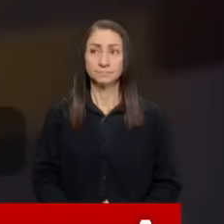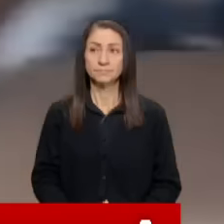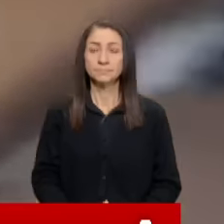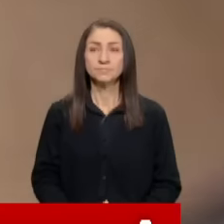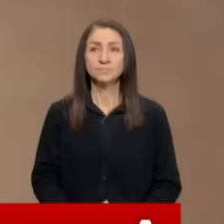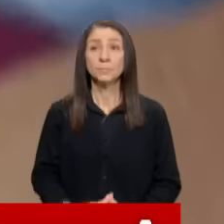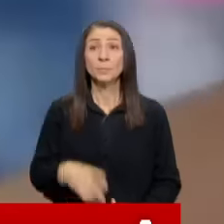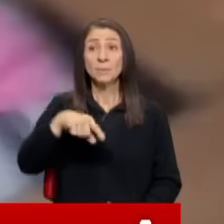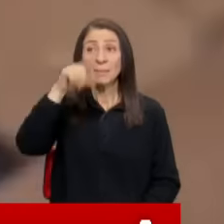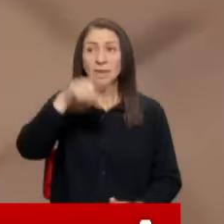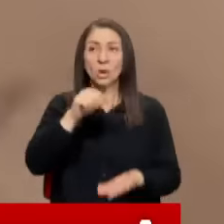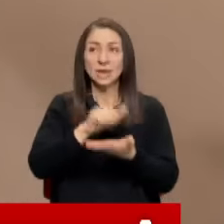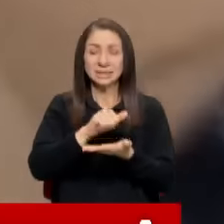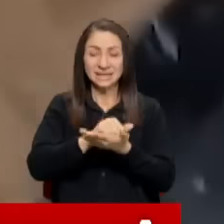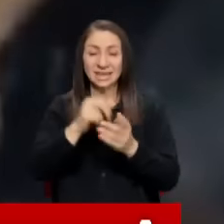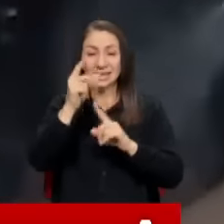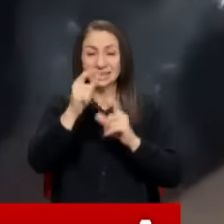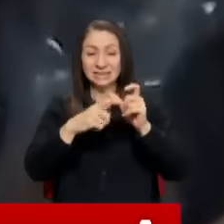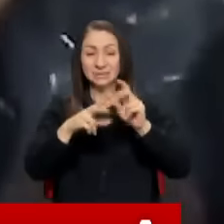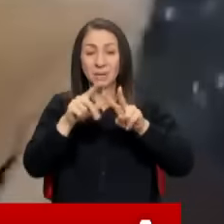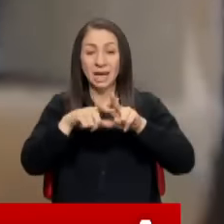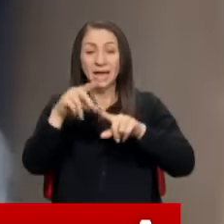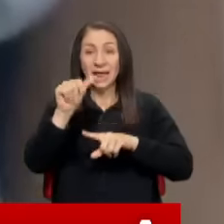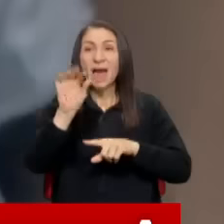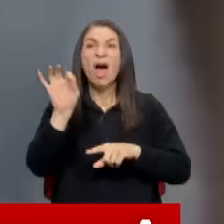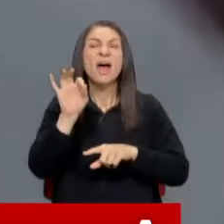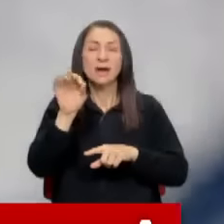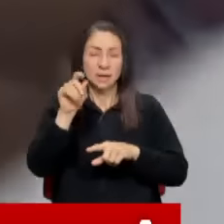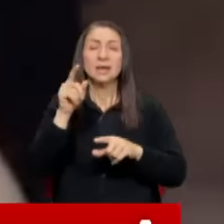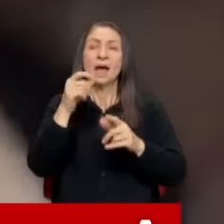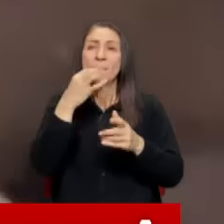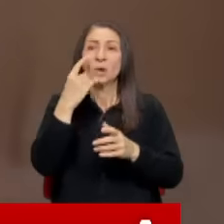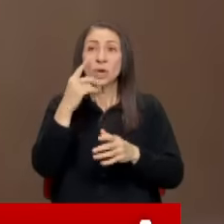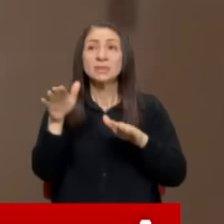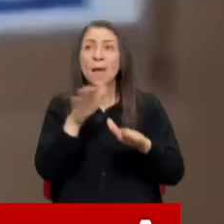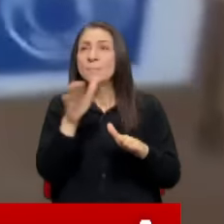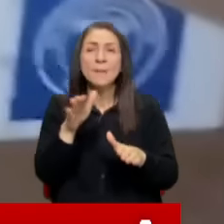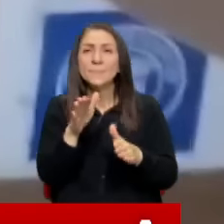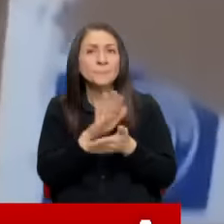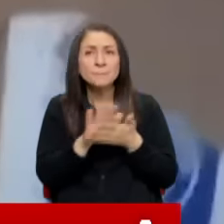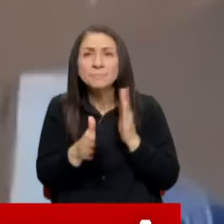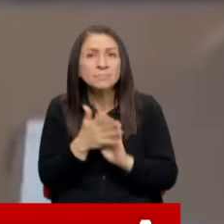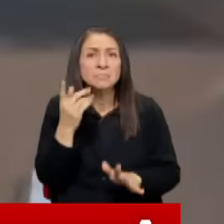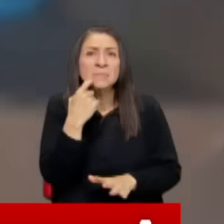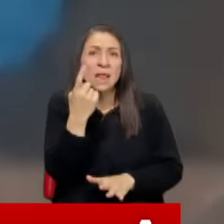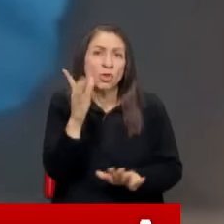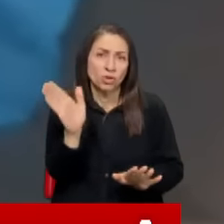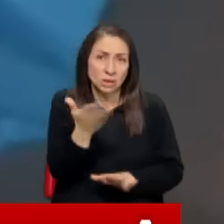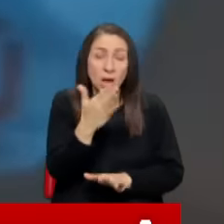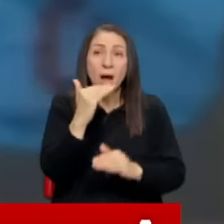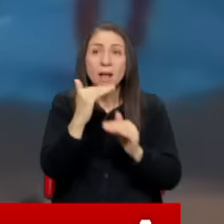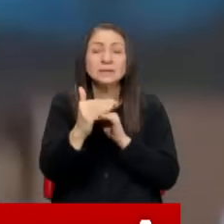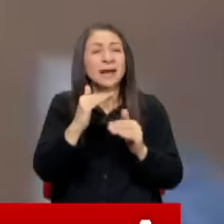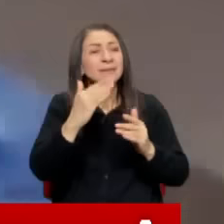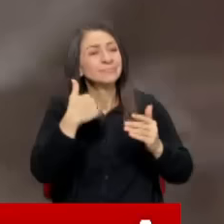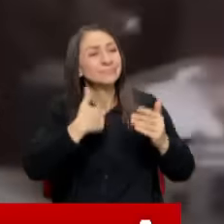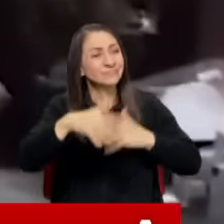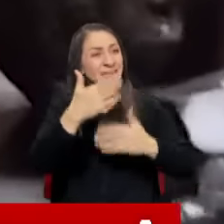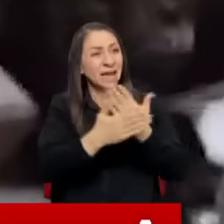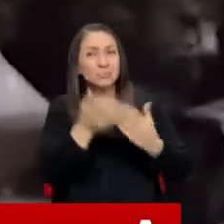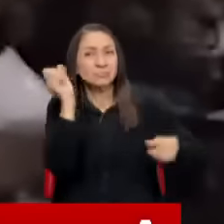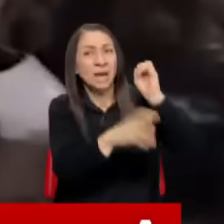rağmen. Bir Gün gazetesinden İsmail Arı'nın haberine göre deprem felaketinin üzerinden bir yıl geçmesine rağmen halktan toplanan